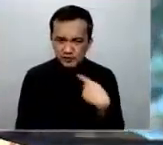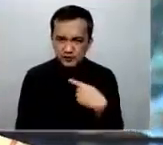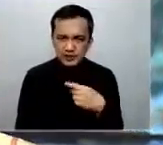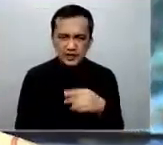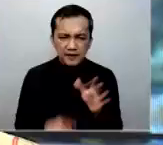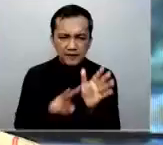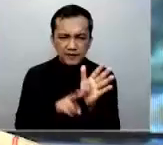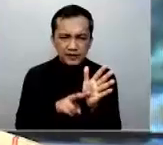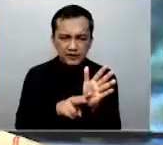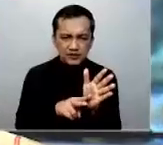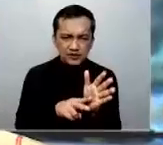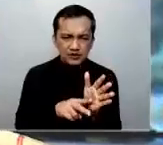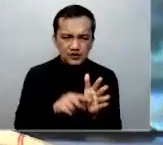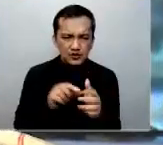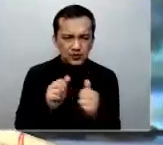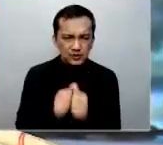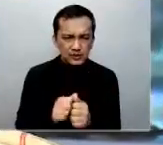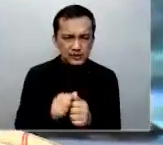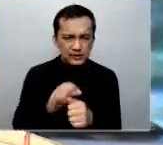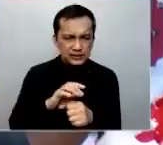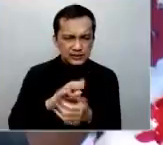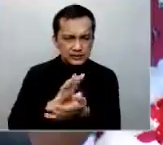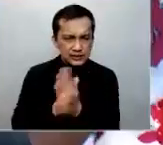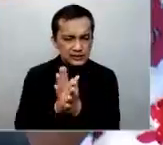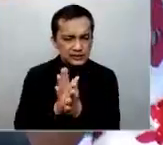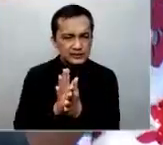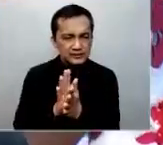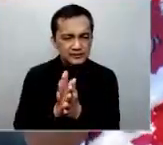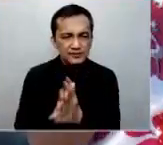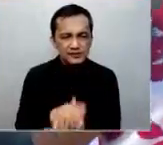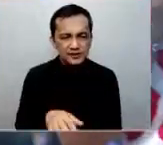Ay! Ube cheese yan.